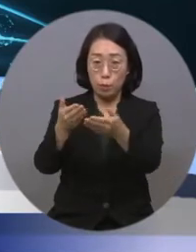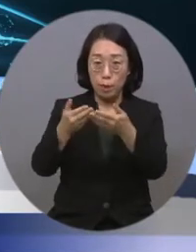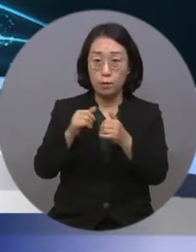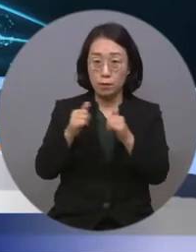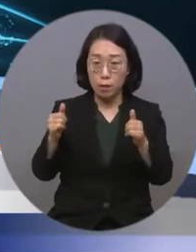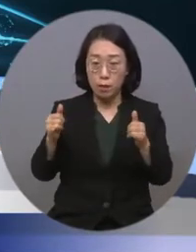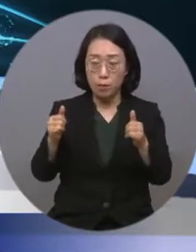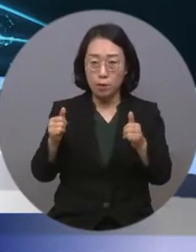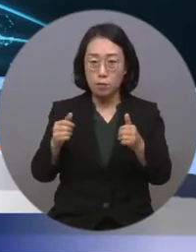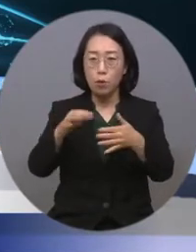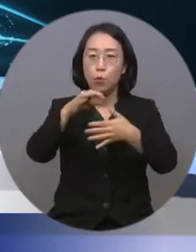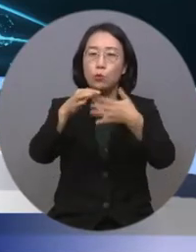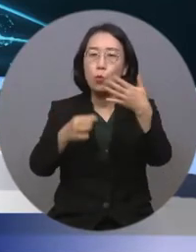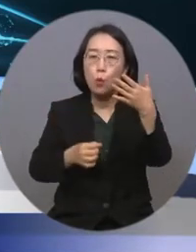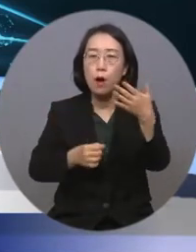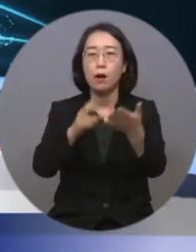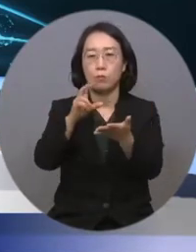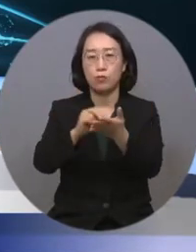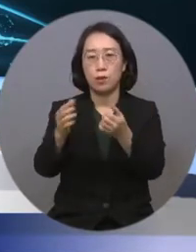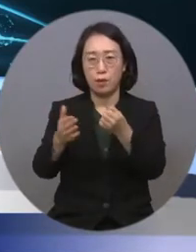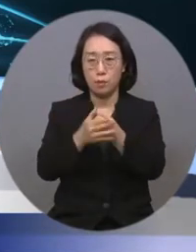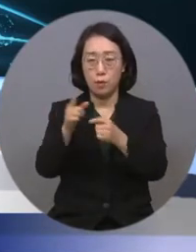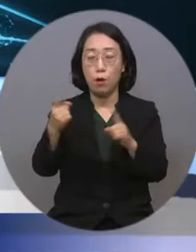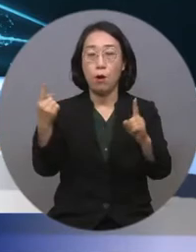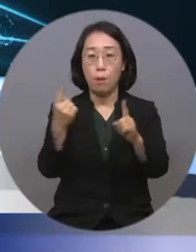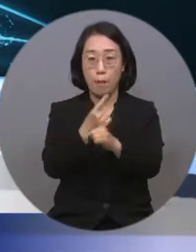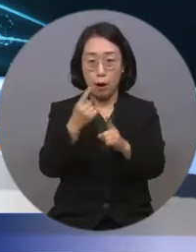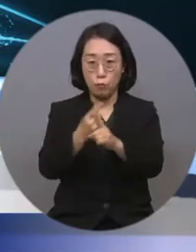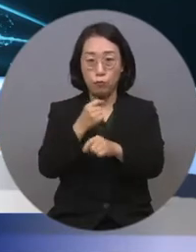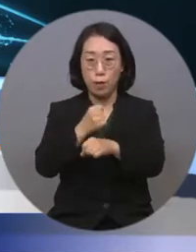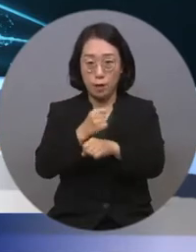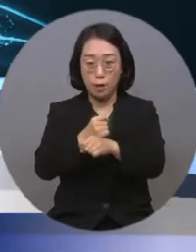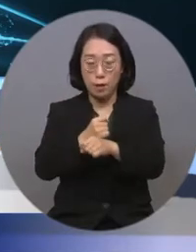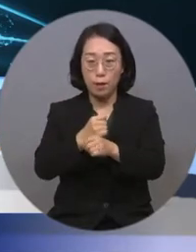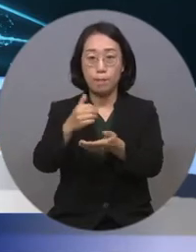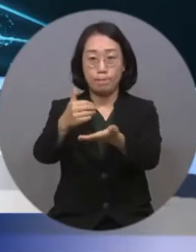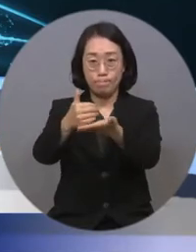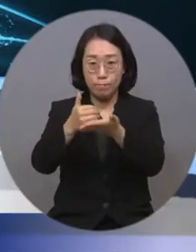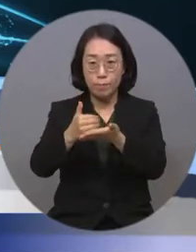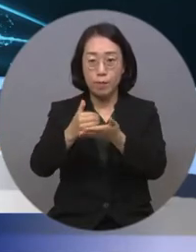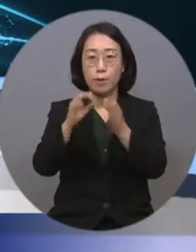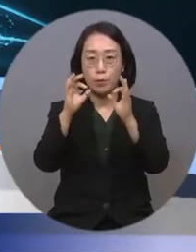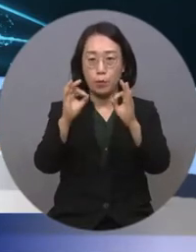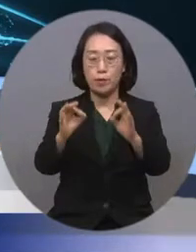조항 때문인데요. 이에 대한 개선의 목소리를 박성용 기자가 들어봤습니다.